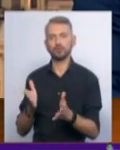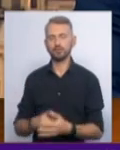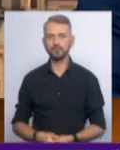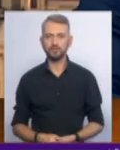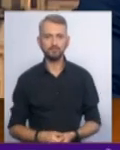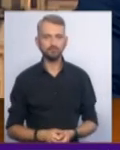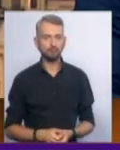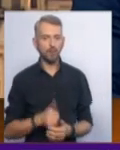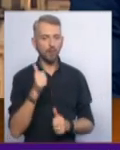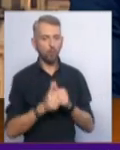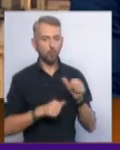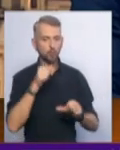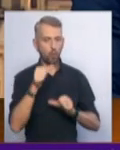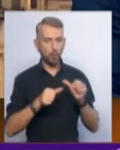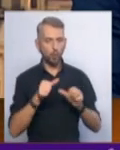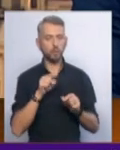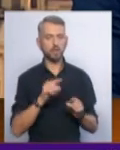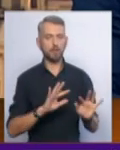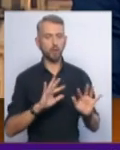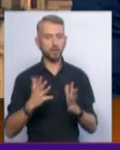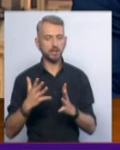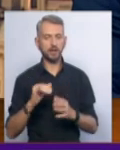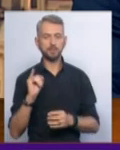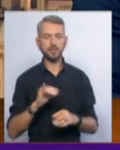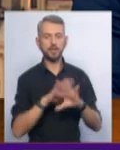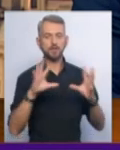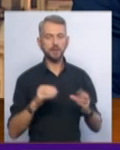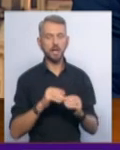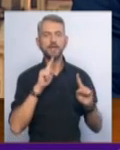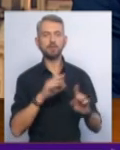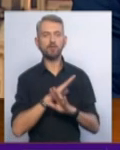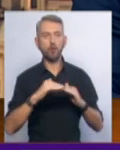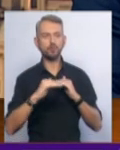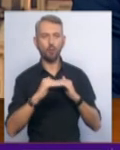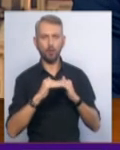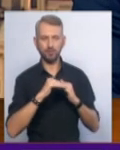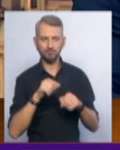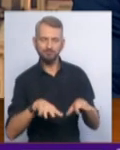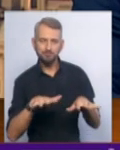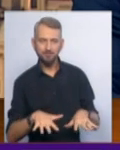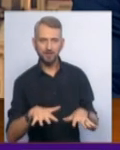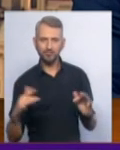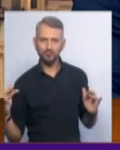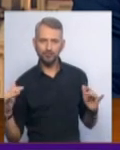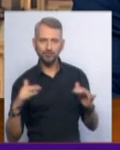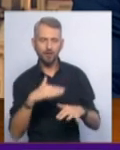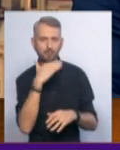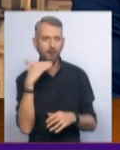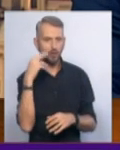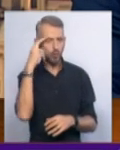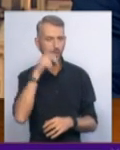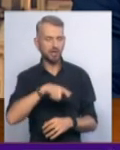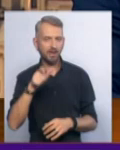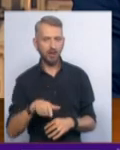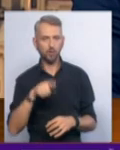Ну, кожного року ця подія і взагалі Співоче Поле – таке місце, яке притягує багато як киян, так